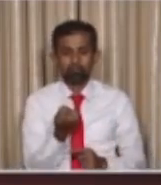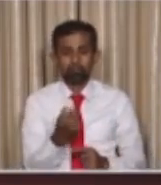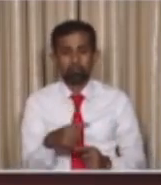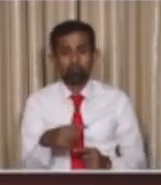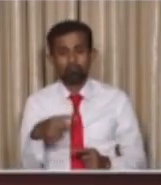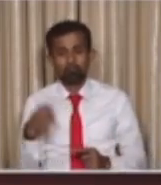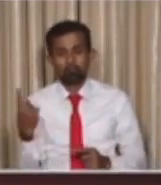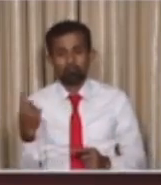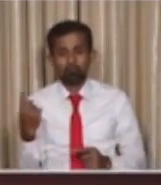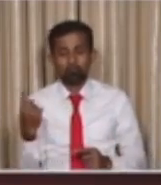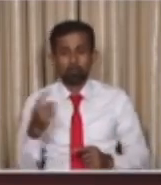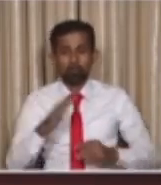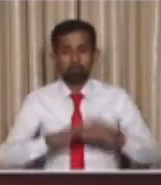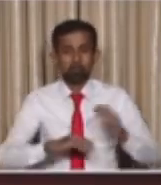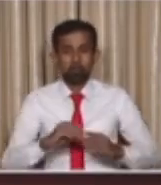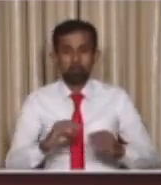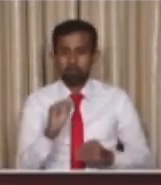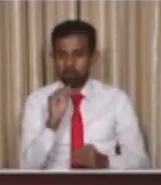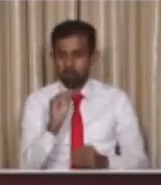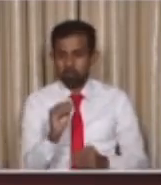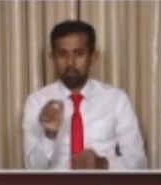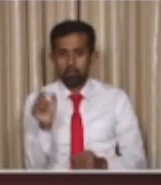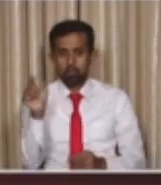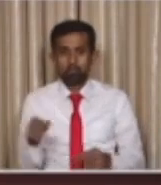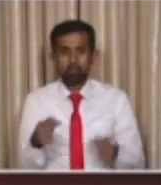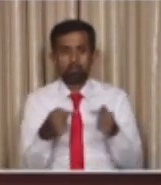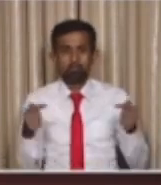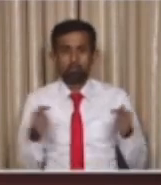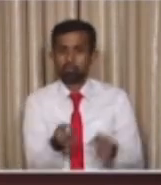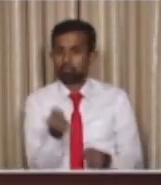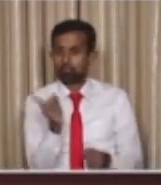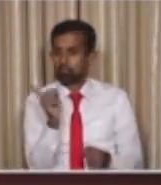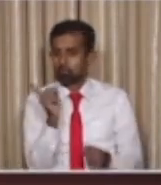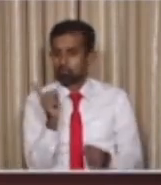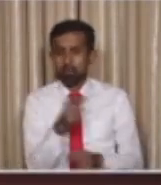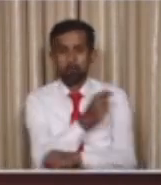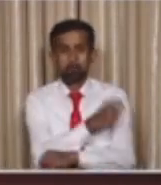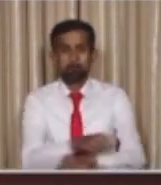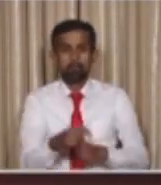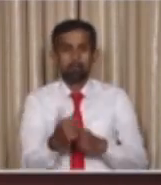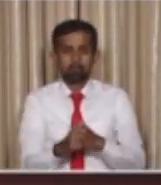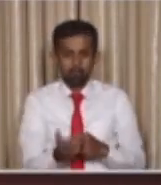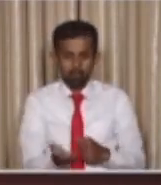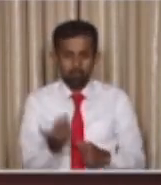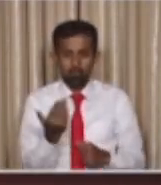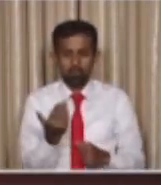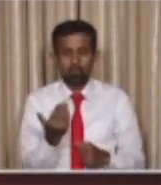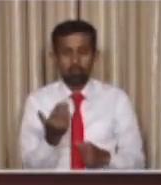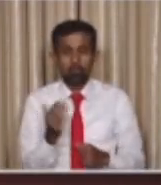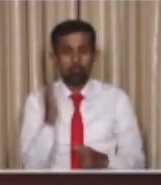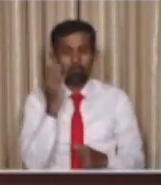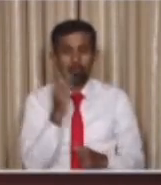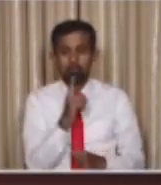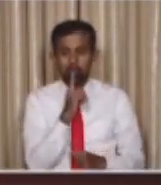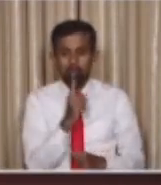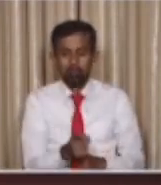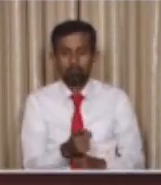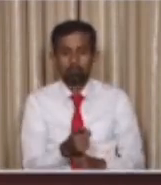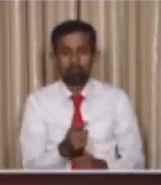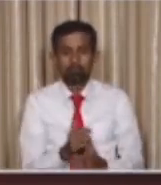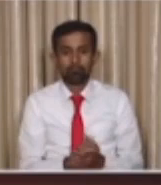වෙනත් ආකාරයකට ඒගොල්ල යොදා ගන්නවා නම් ඒ පුජ්‍යලයන්ට විරුද්ධව දඬුවම් කළ හැකි ක්‍රමයක් ඇති කරන්න ඕනේ. ඒෂා මම විශේෂ මිල්ලා සිටින කැමැති මේ වෙලාවේ